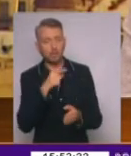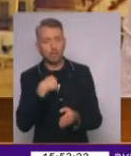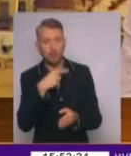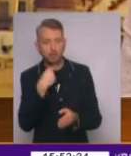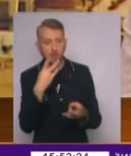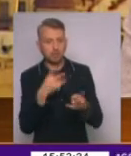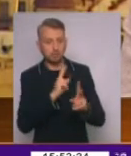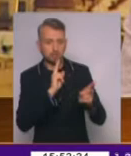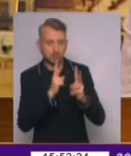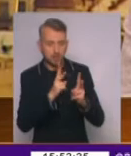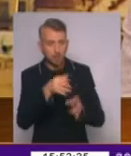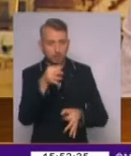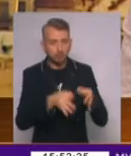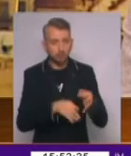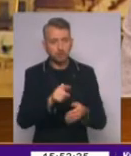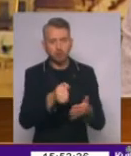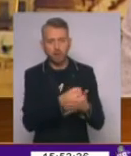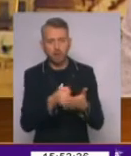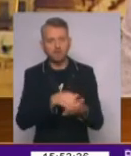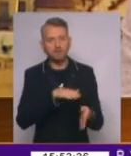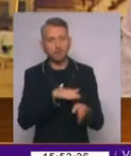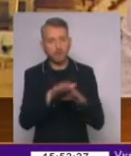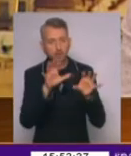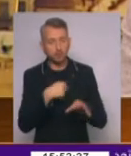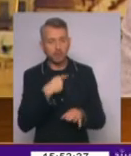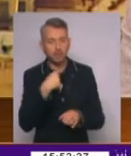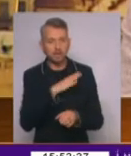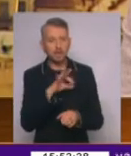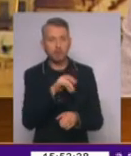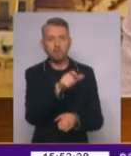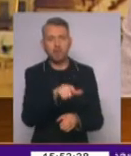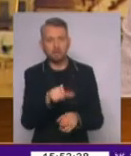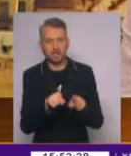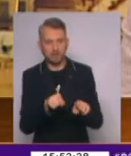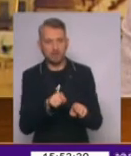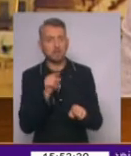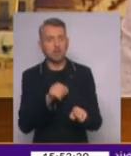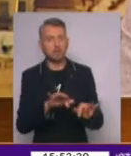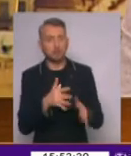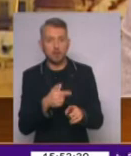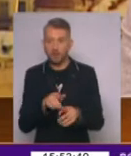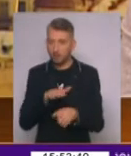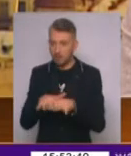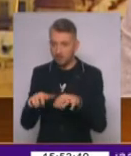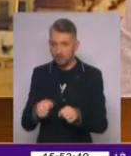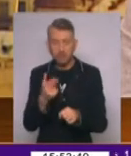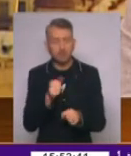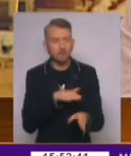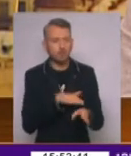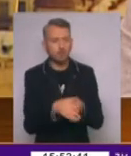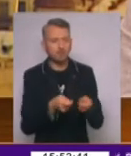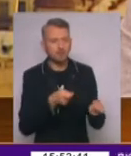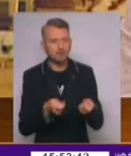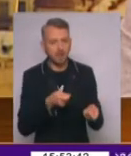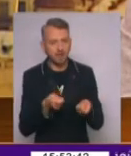суд і домагатися виконання цього закону, я говорила не про мешканців. В даному випадку... Це виконавча влада. Так, це повинна виконавча